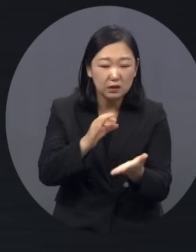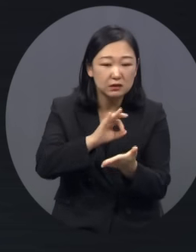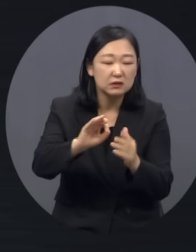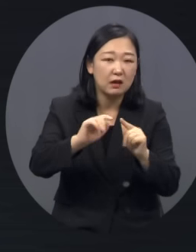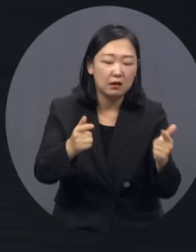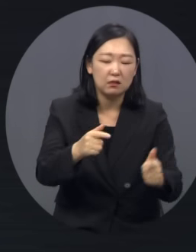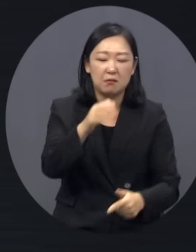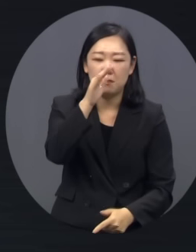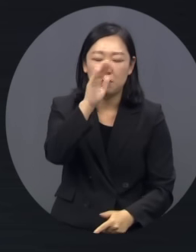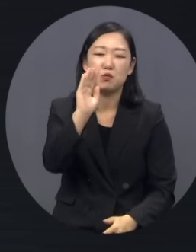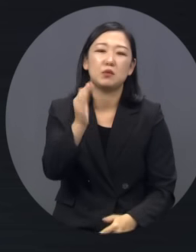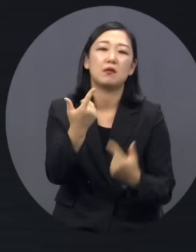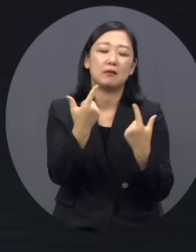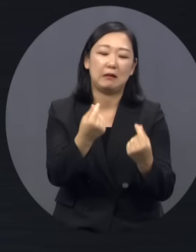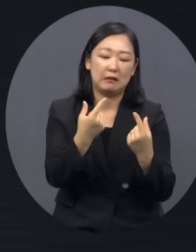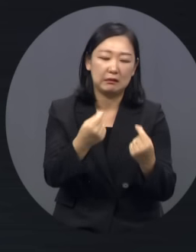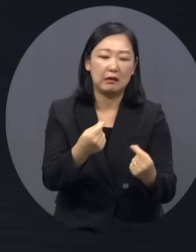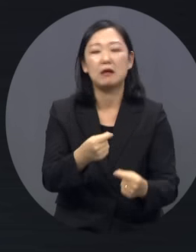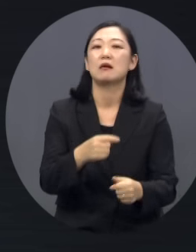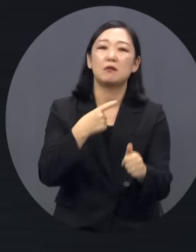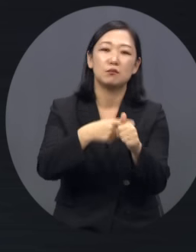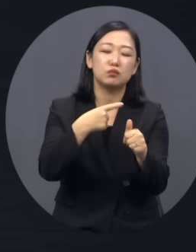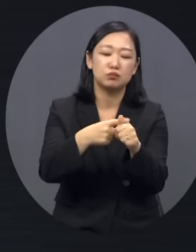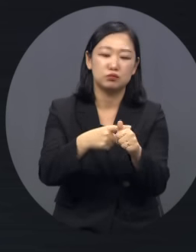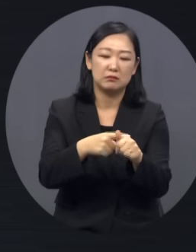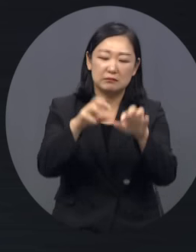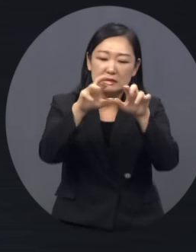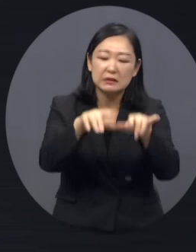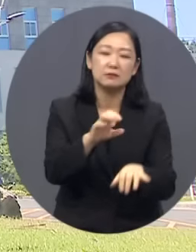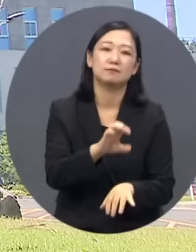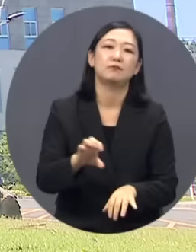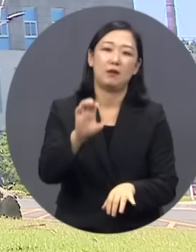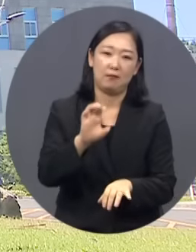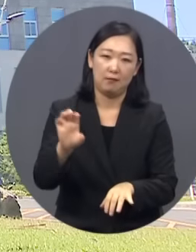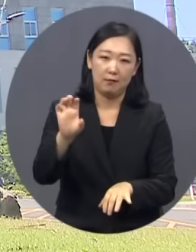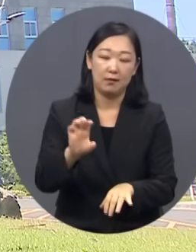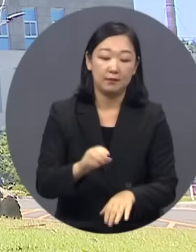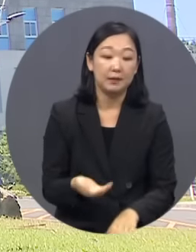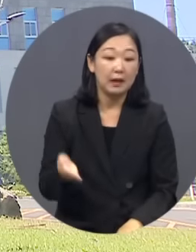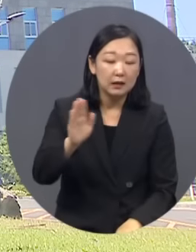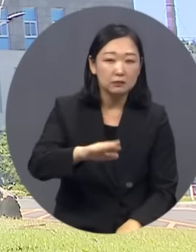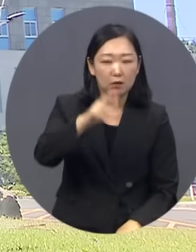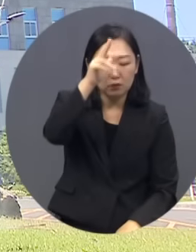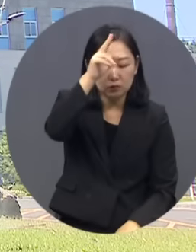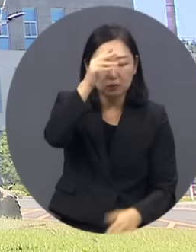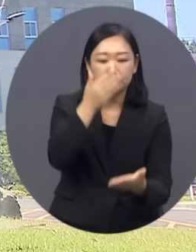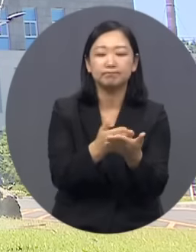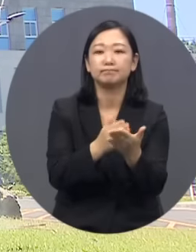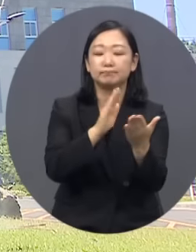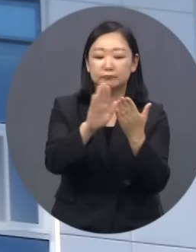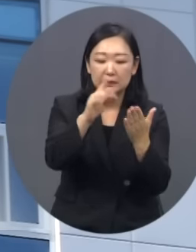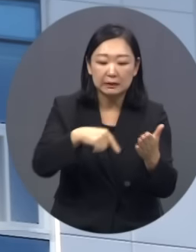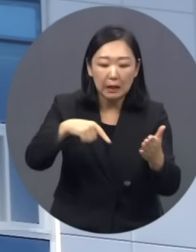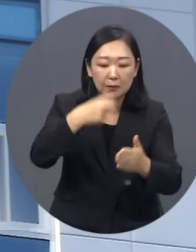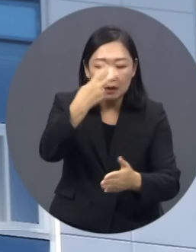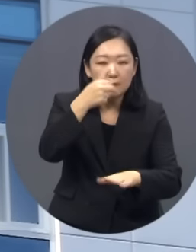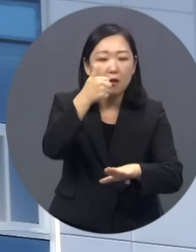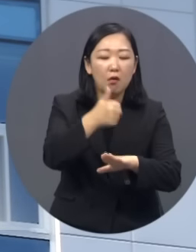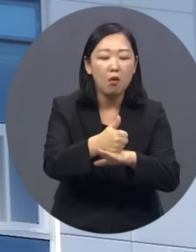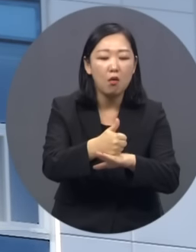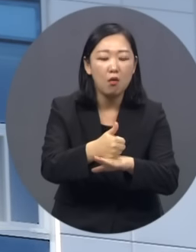바보가 되는 것 같다는 등의 쓴 소리가 이따라 올라왔습니다 그런데 경찰은 보도 직후 내부 감사 결과가